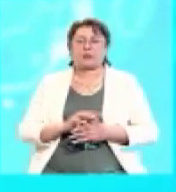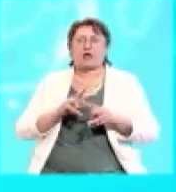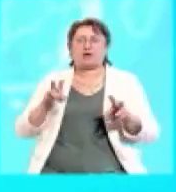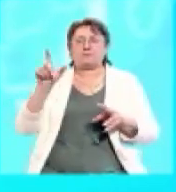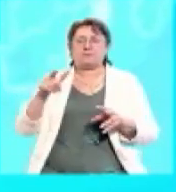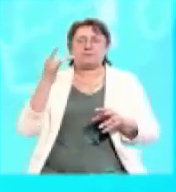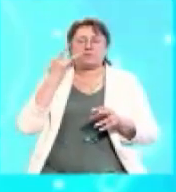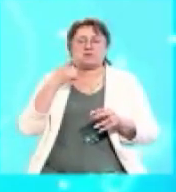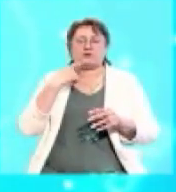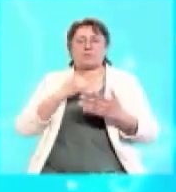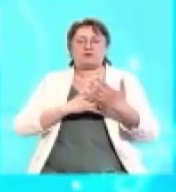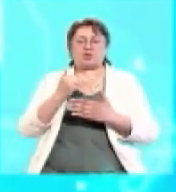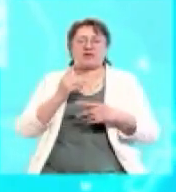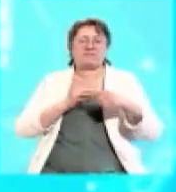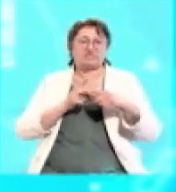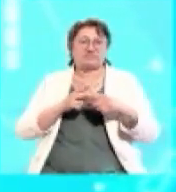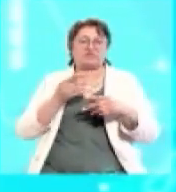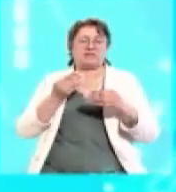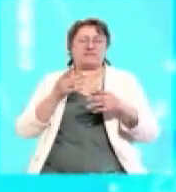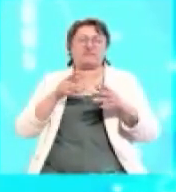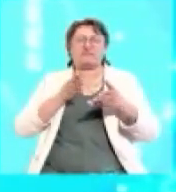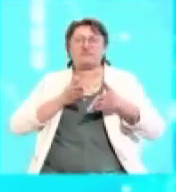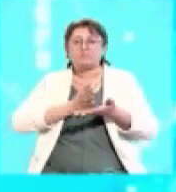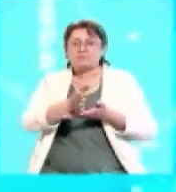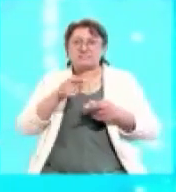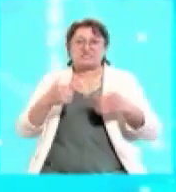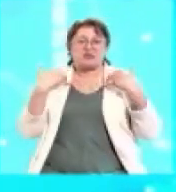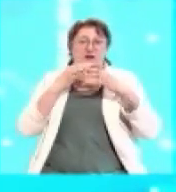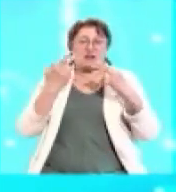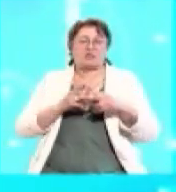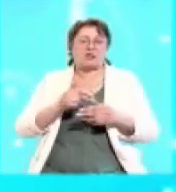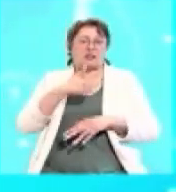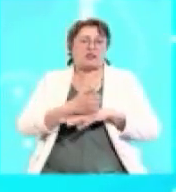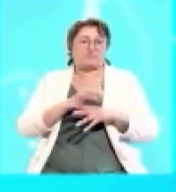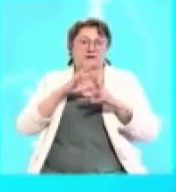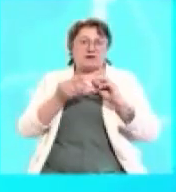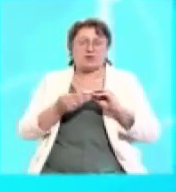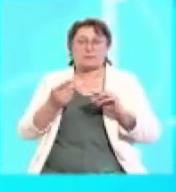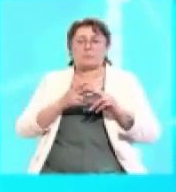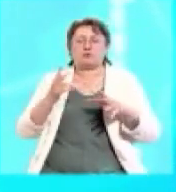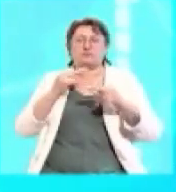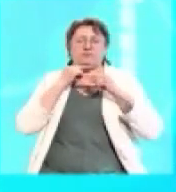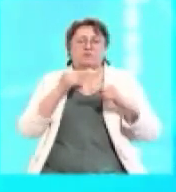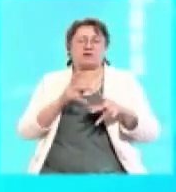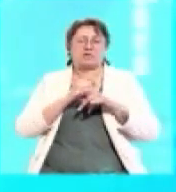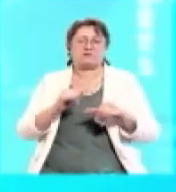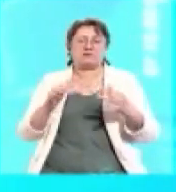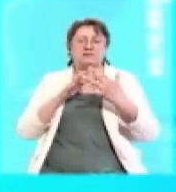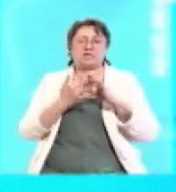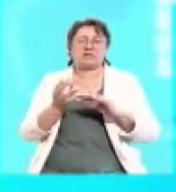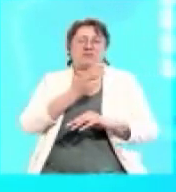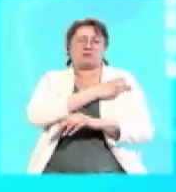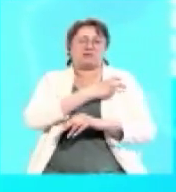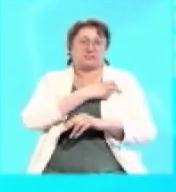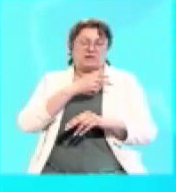сақтау саласының тиімділігін арттыру басым бағыт екенін әркез айтады. Әсіресе ауыл медицинасын дамытуға мән беру керек деді. Федоров ауданында